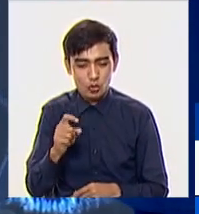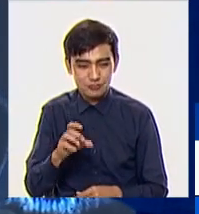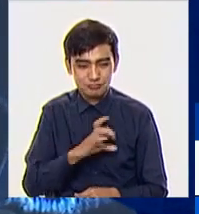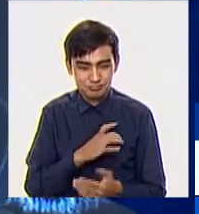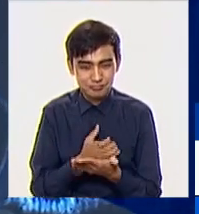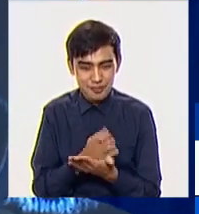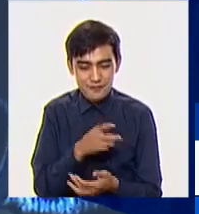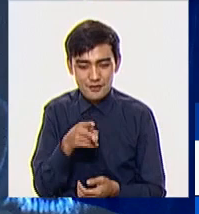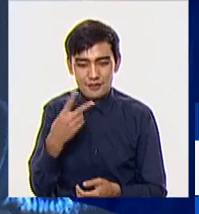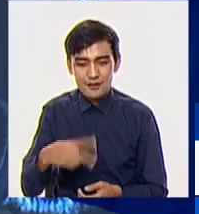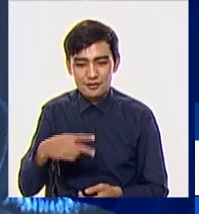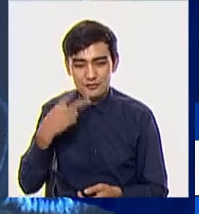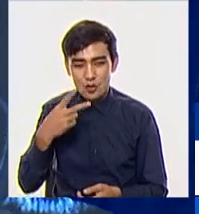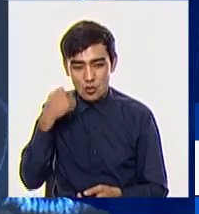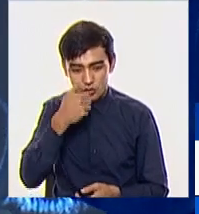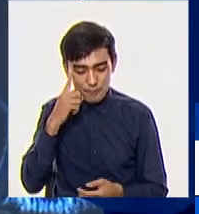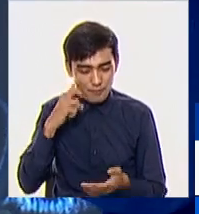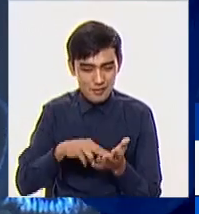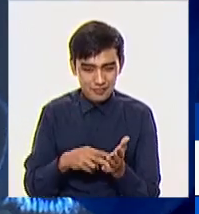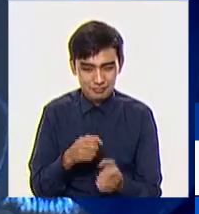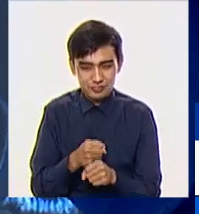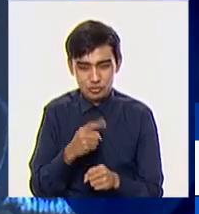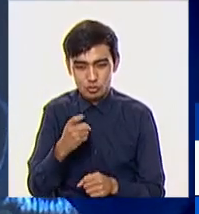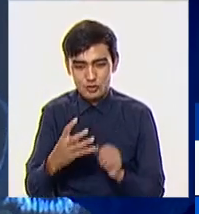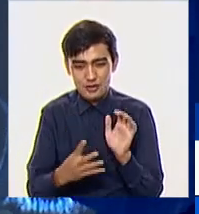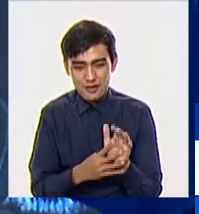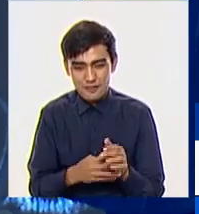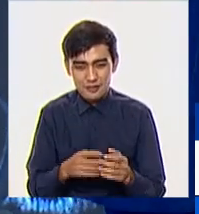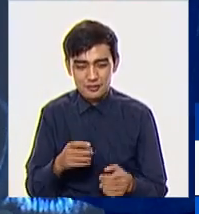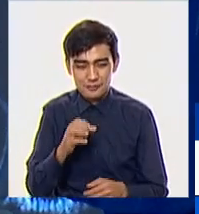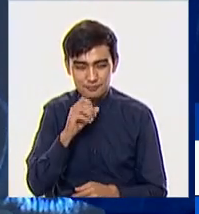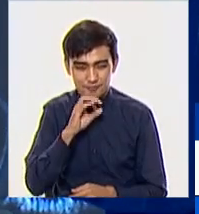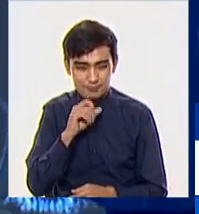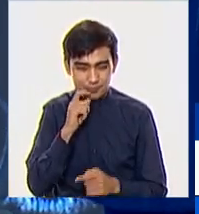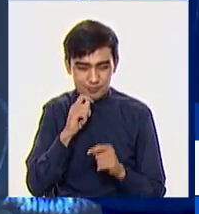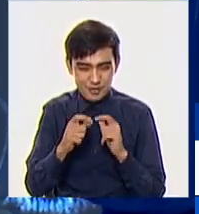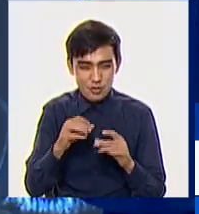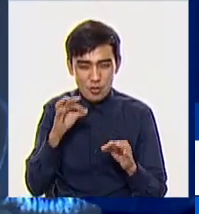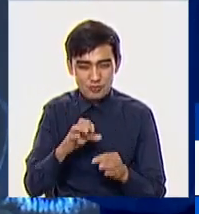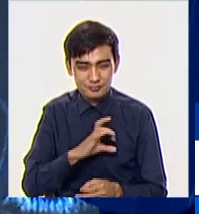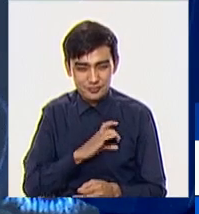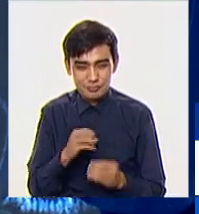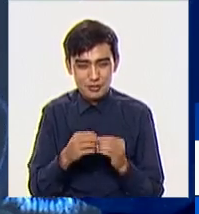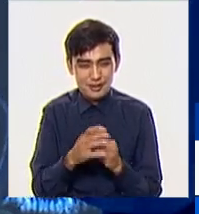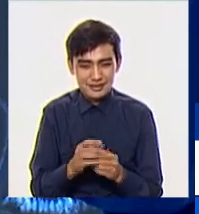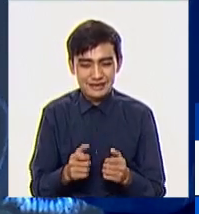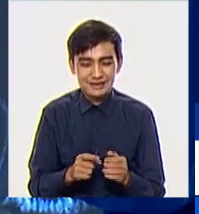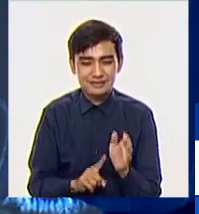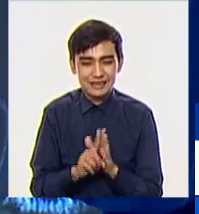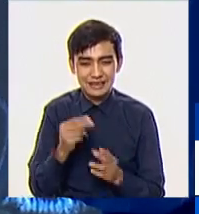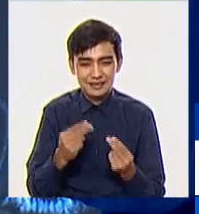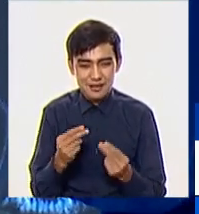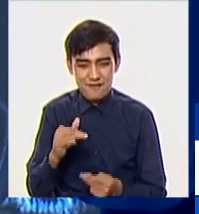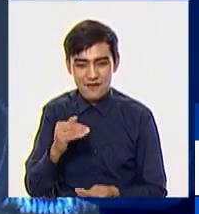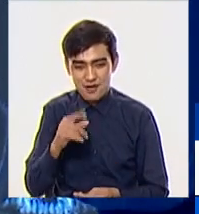В 2022 году планируется разыграть 109 комплектов наград в 15 дисциплинах. Старт игр намечен